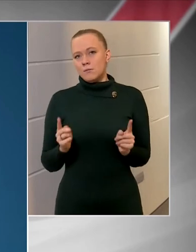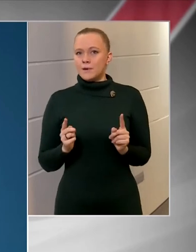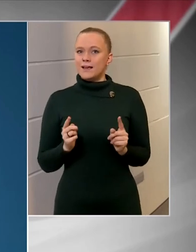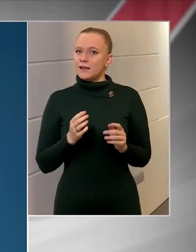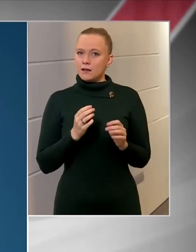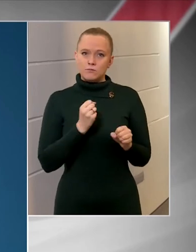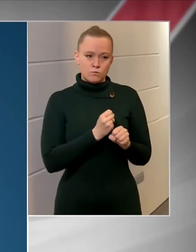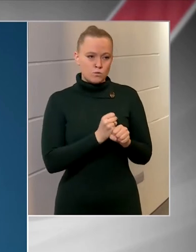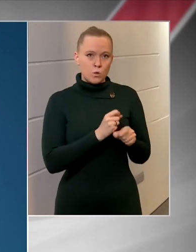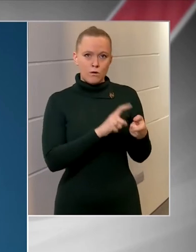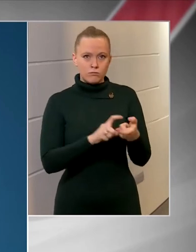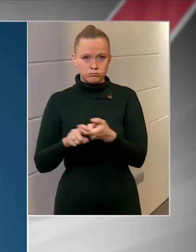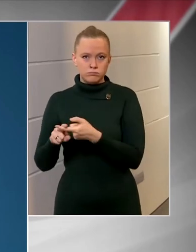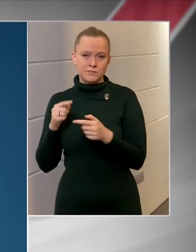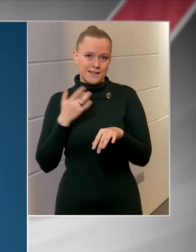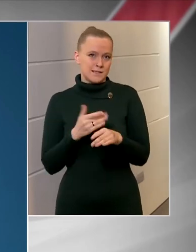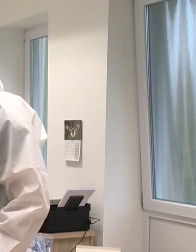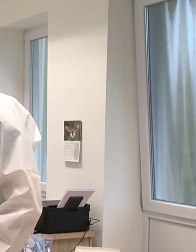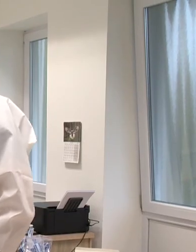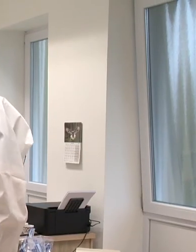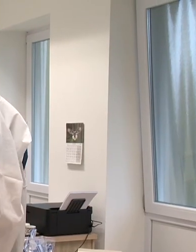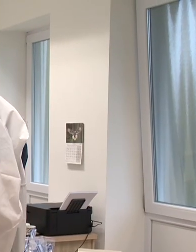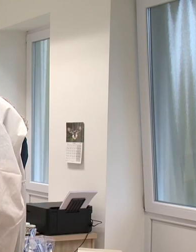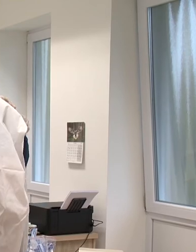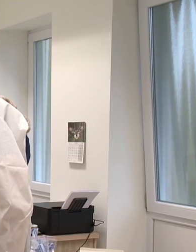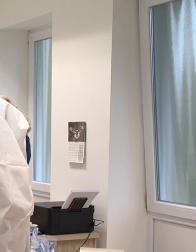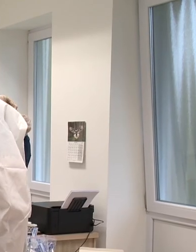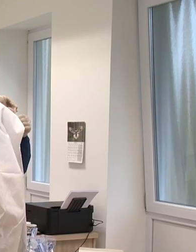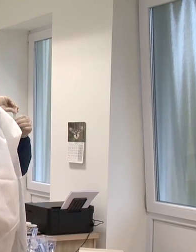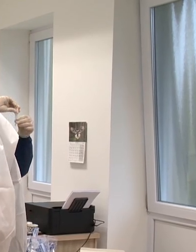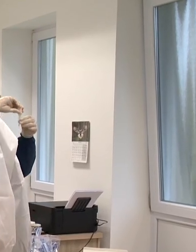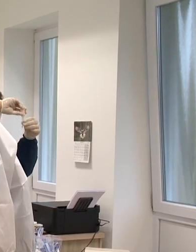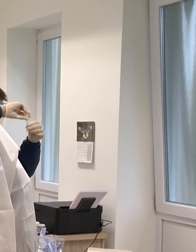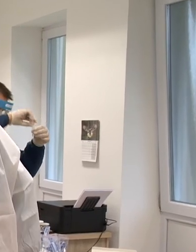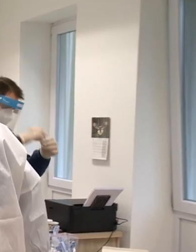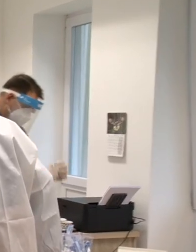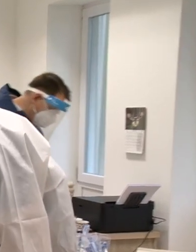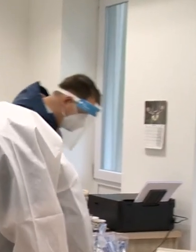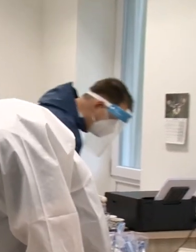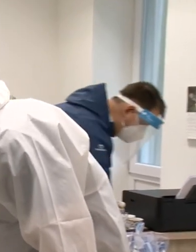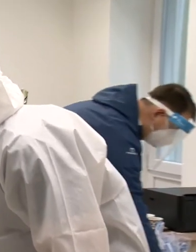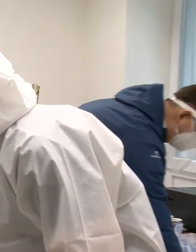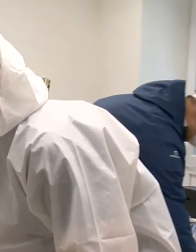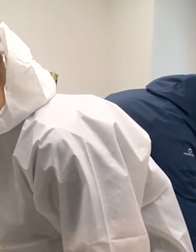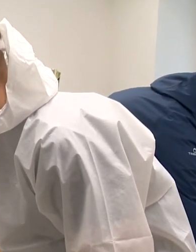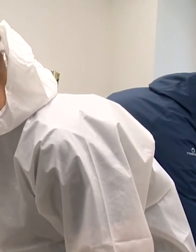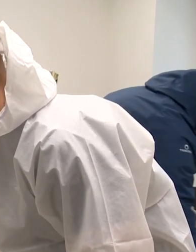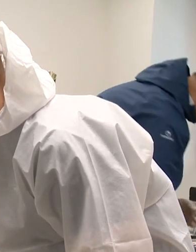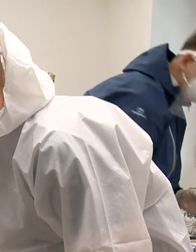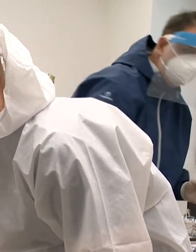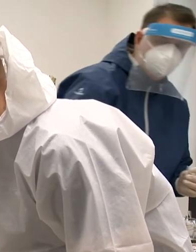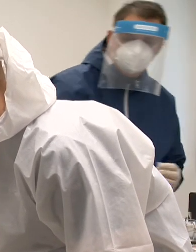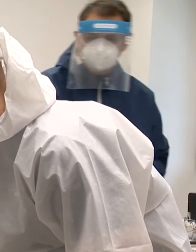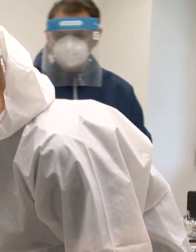egész hivatásrendeket tesztelünk. Azt is szeretném jelezni, hogy a különböző hivatásrendek